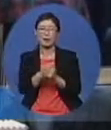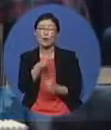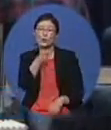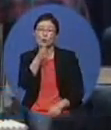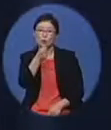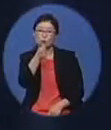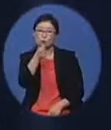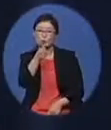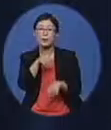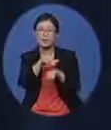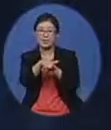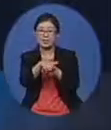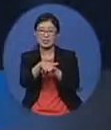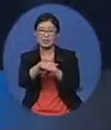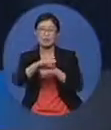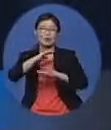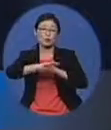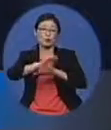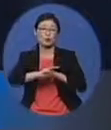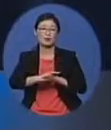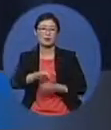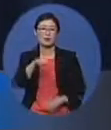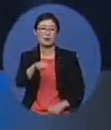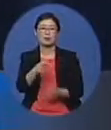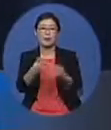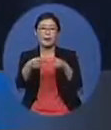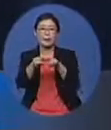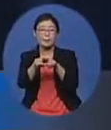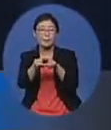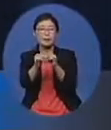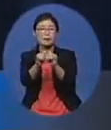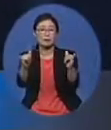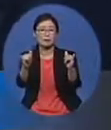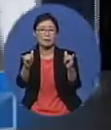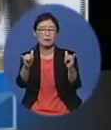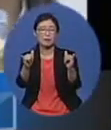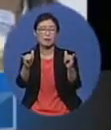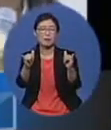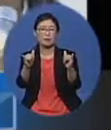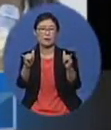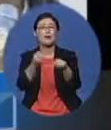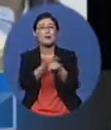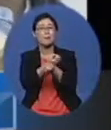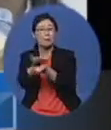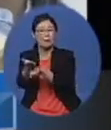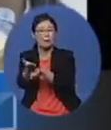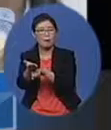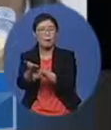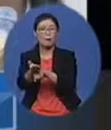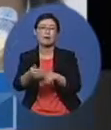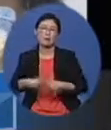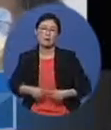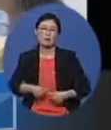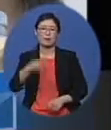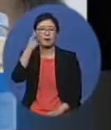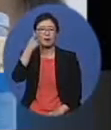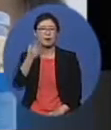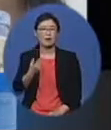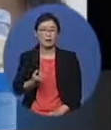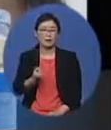택했습니다. 같이 있는 사람들에게 사회에게 들려지지 않으면 그건 절대 권리로서 실현될 수 없겠다라는 생각들을